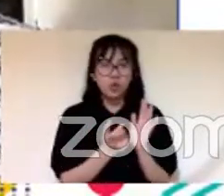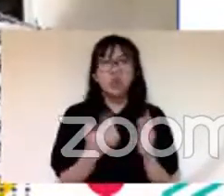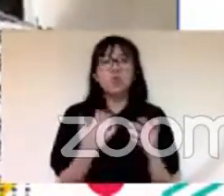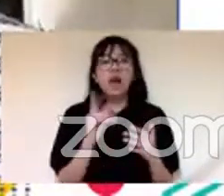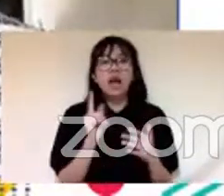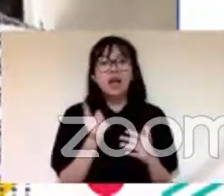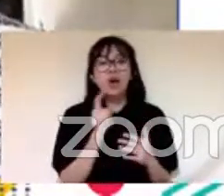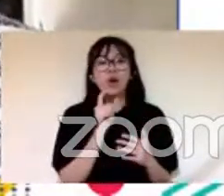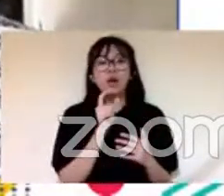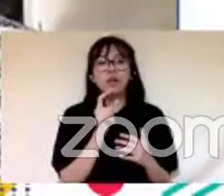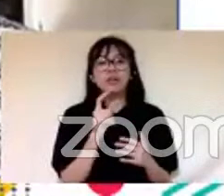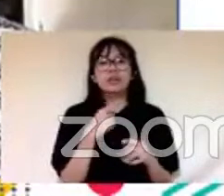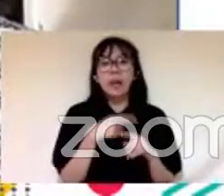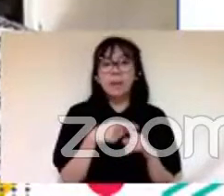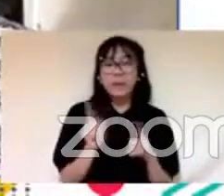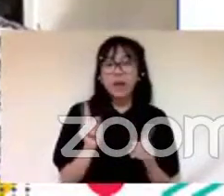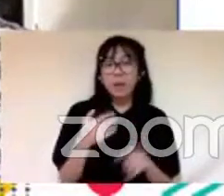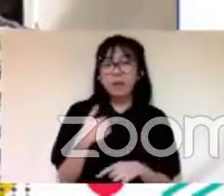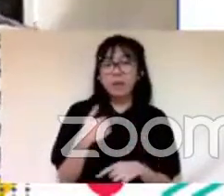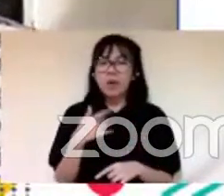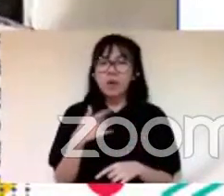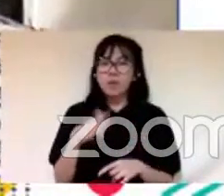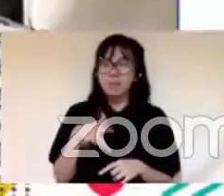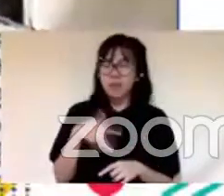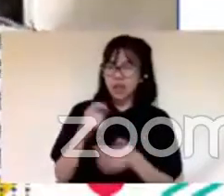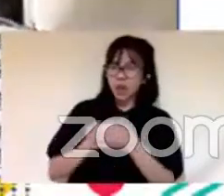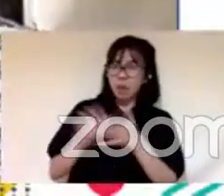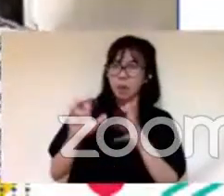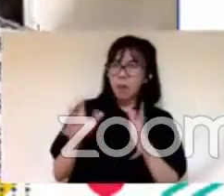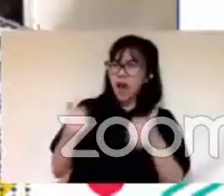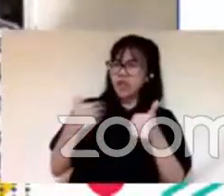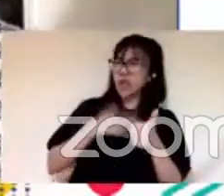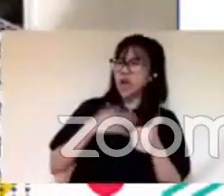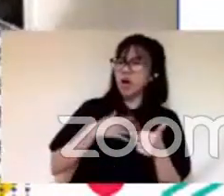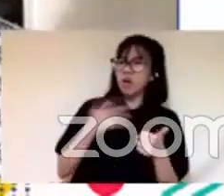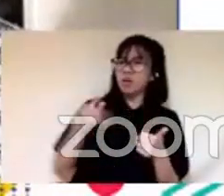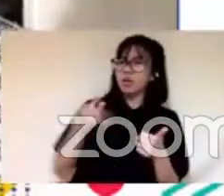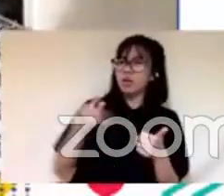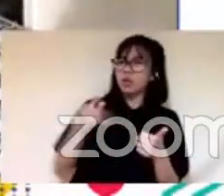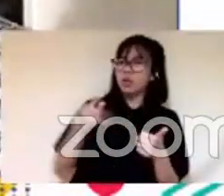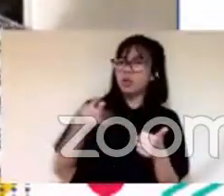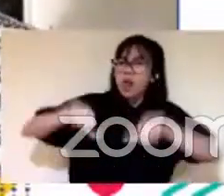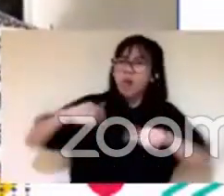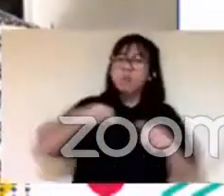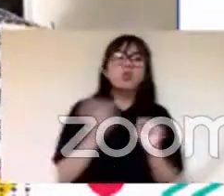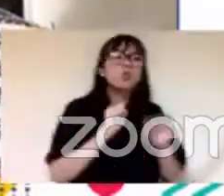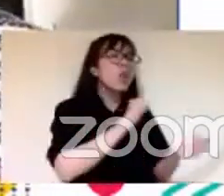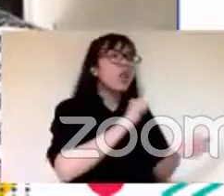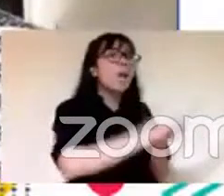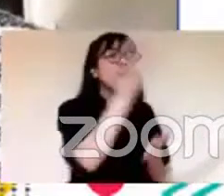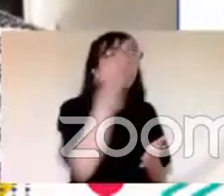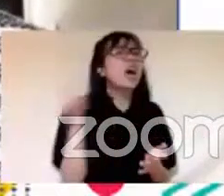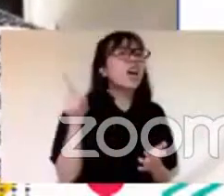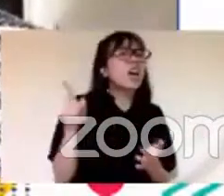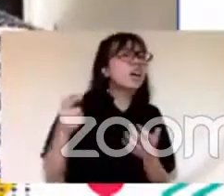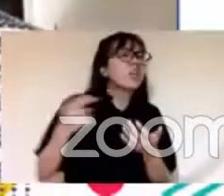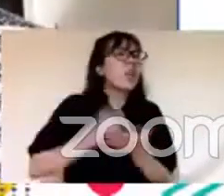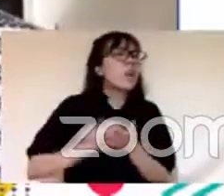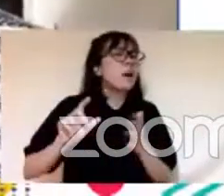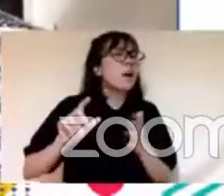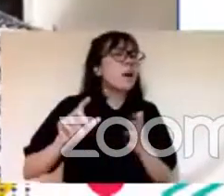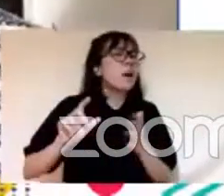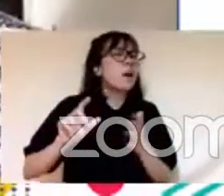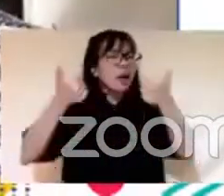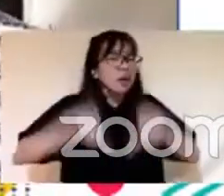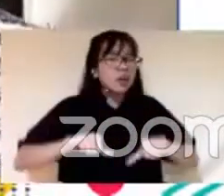tapi jangan ketika merasa tercemar sedikit kemudian kita langsung melaporkan gitu ya. Walaupun sekali lagi kita sudah buatkan